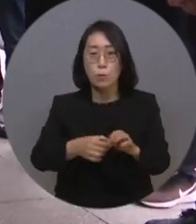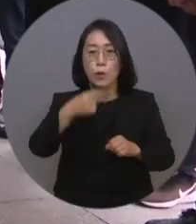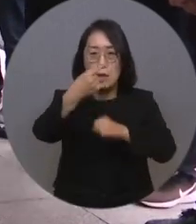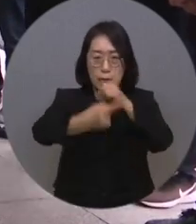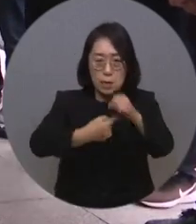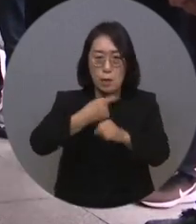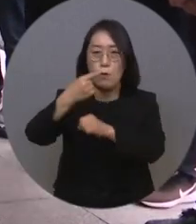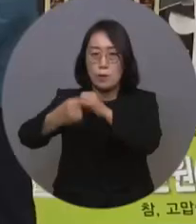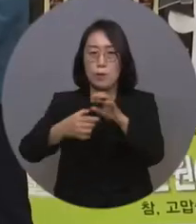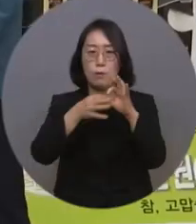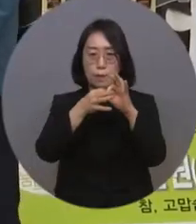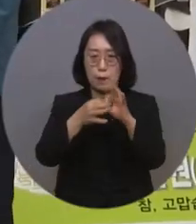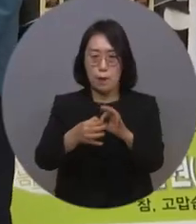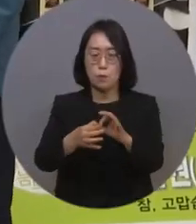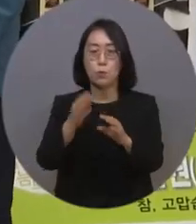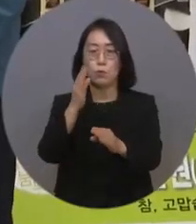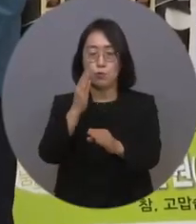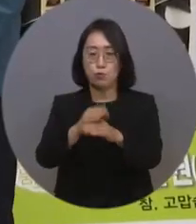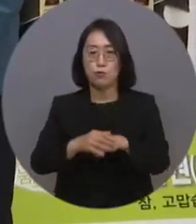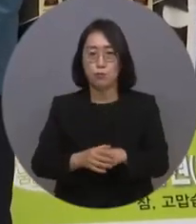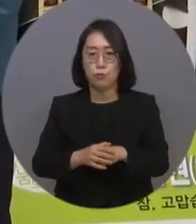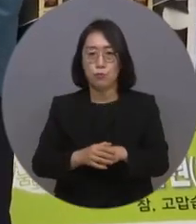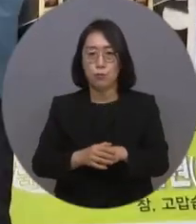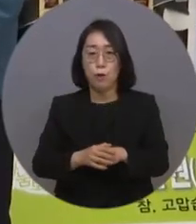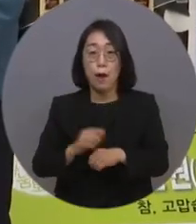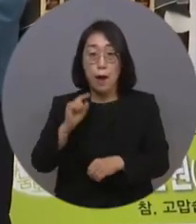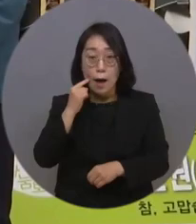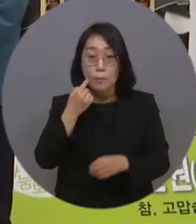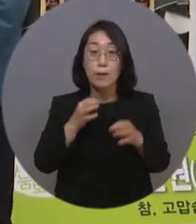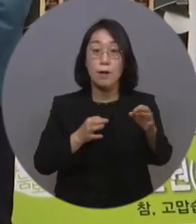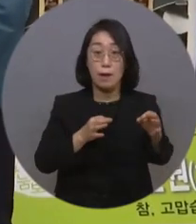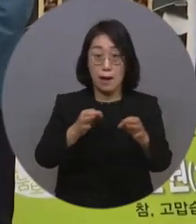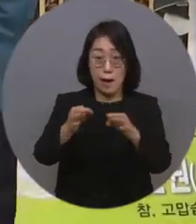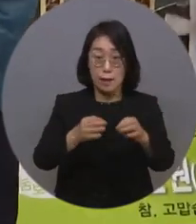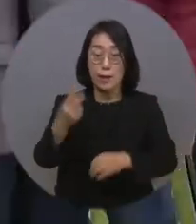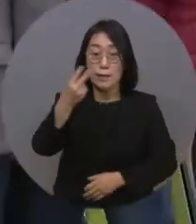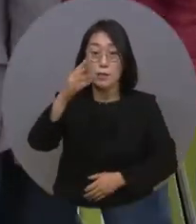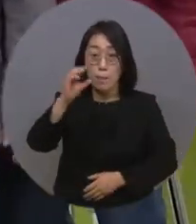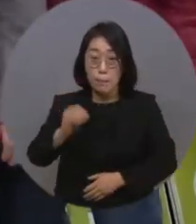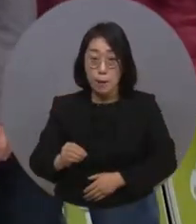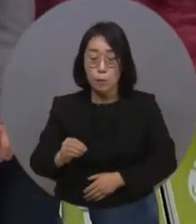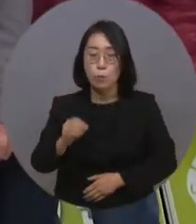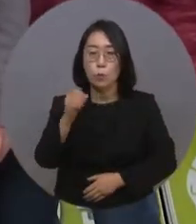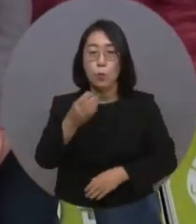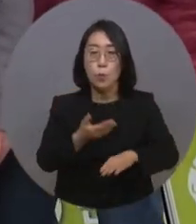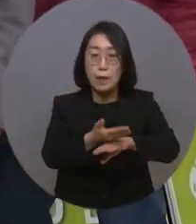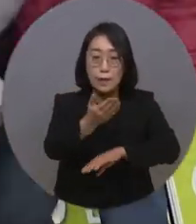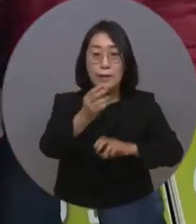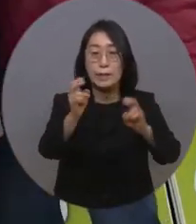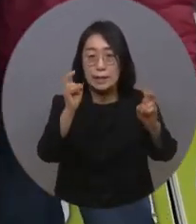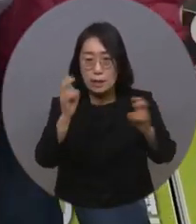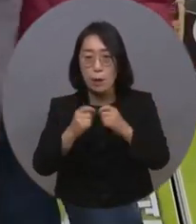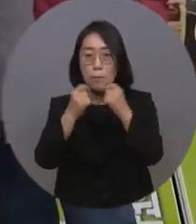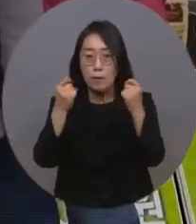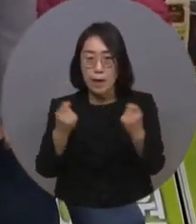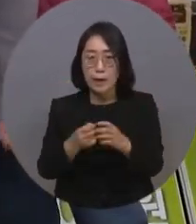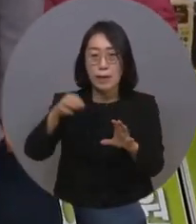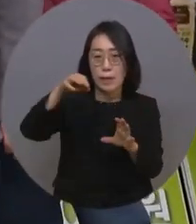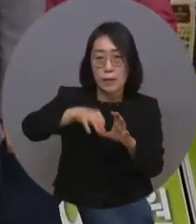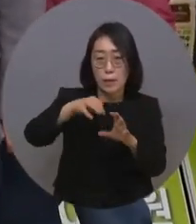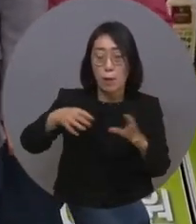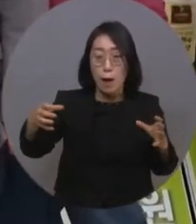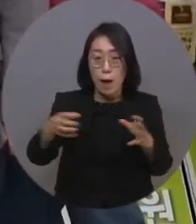있습니다 나는 보따리는 아름다운 가게에서 준비한 2000만원과 여수시 기업 단체 개인이 기부한